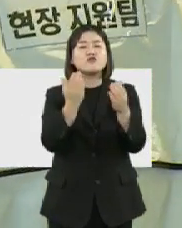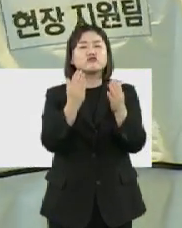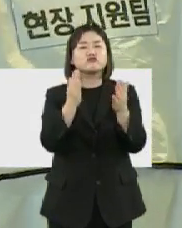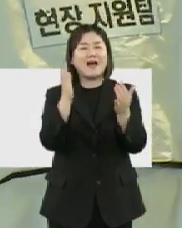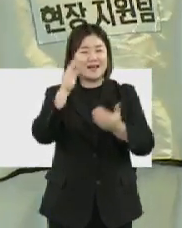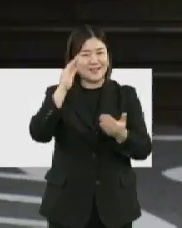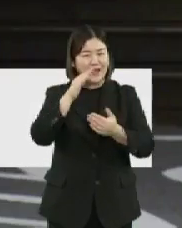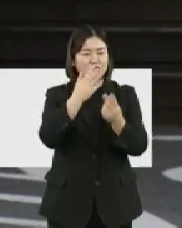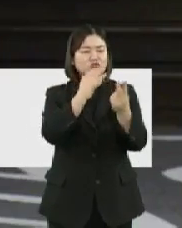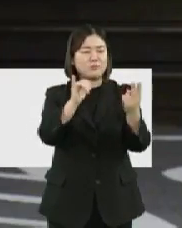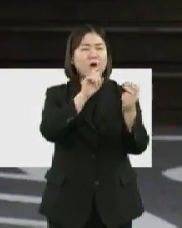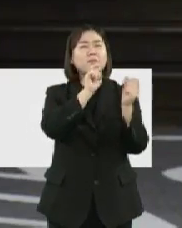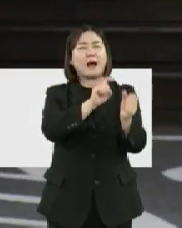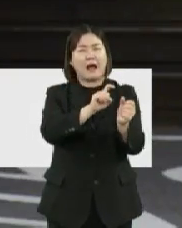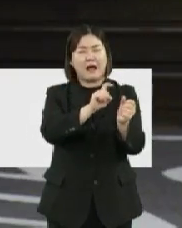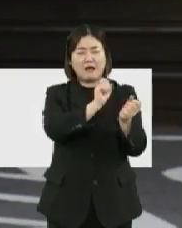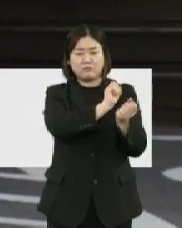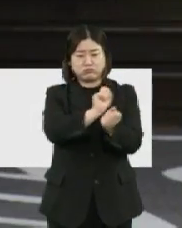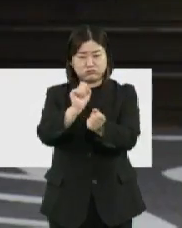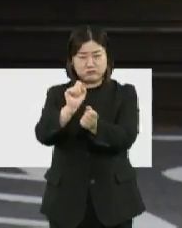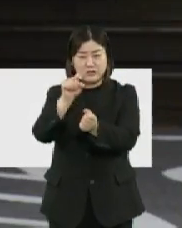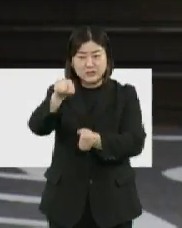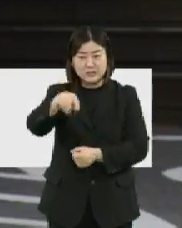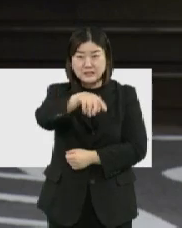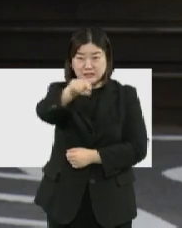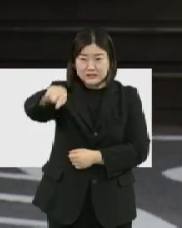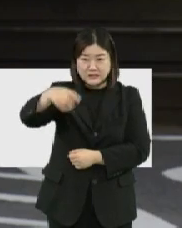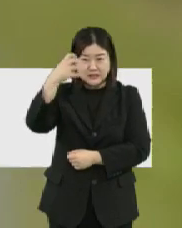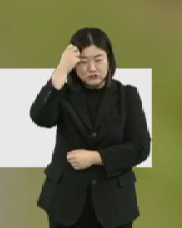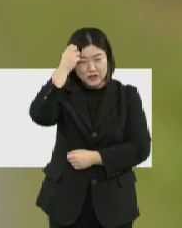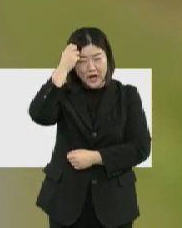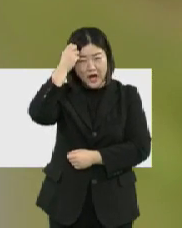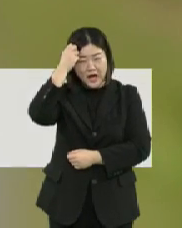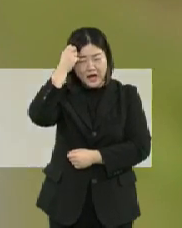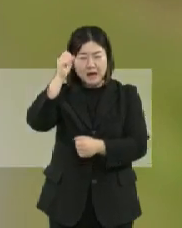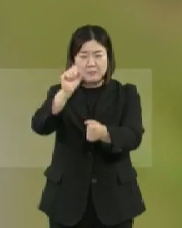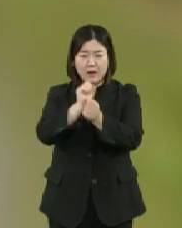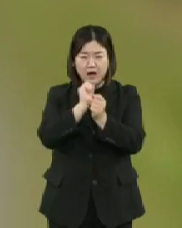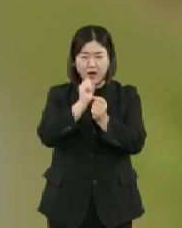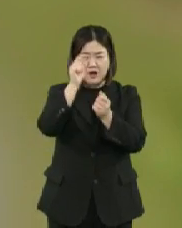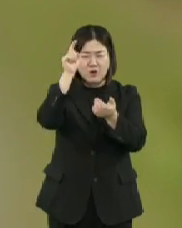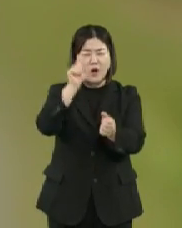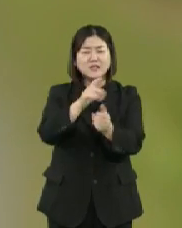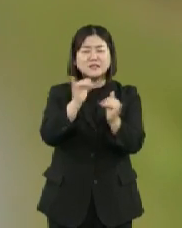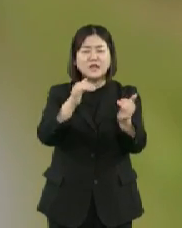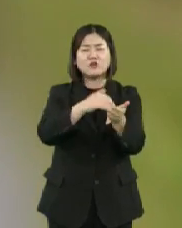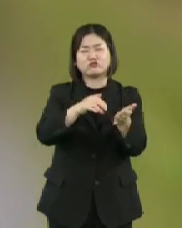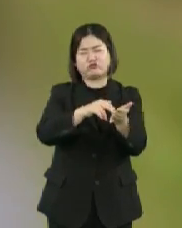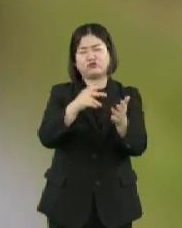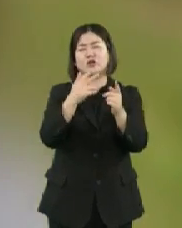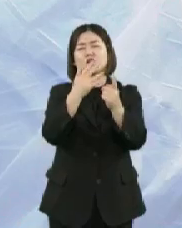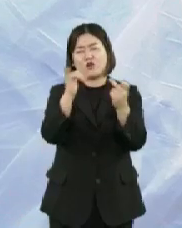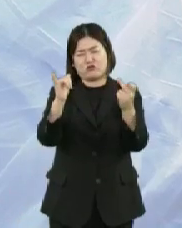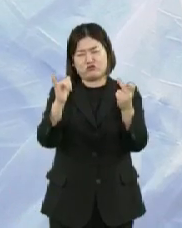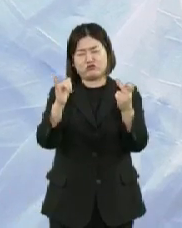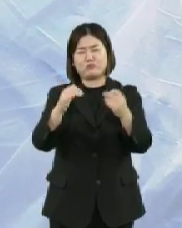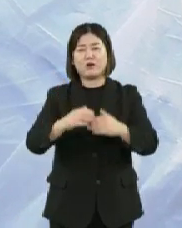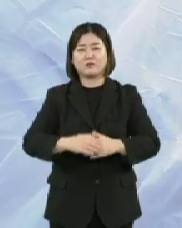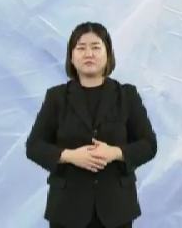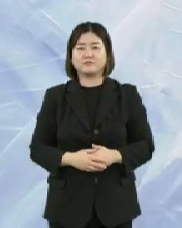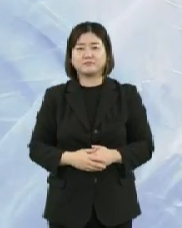외국인 유학생 2명이 양성 판정을 받아 해당 기숙사에서 감염된 외국인 유학생 누적 확증 자수는